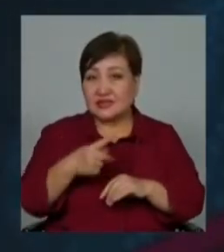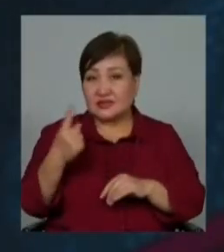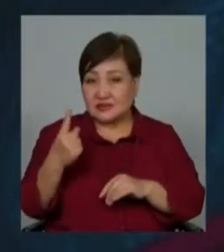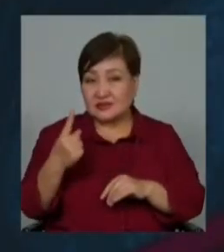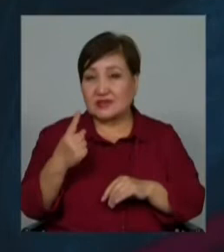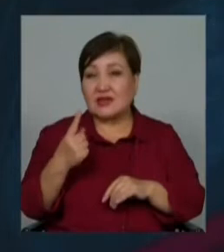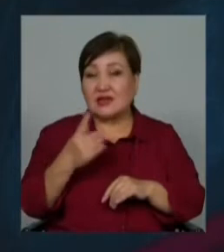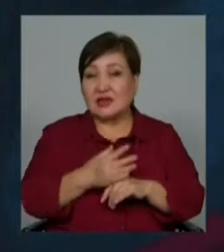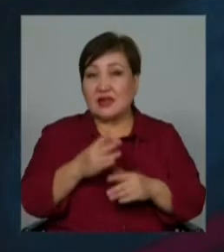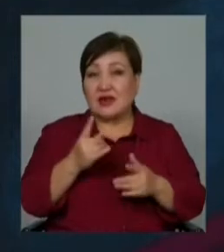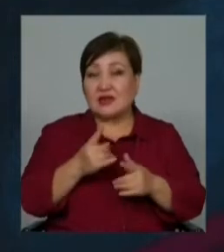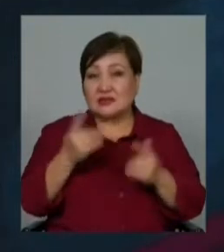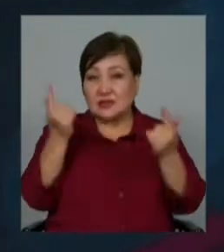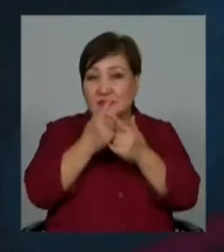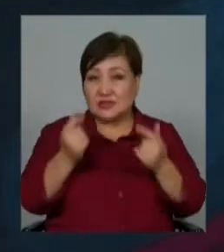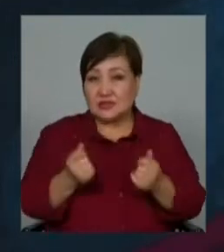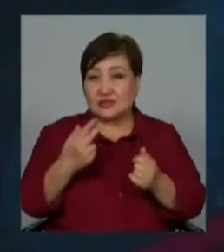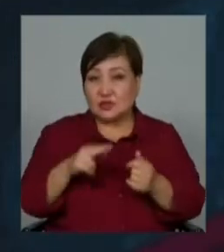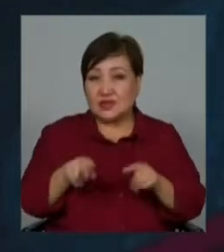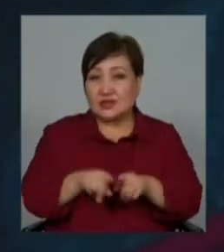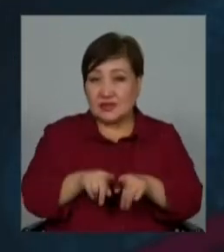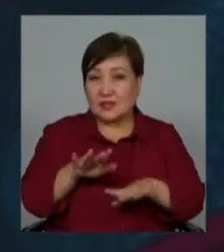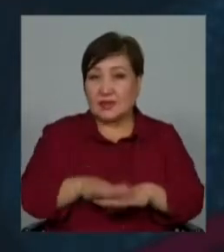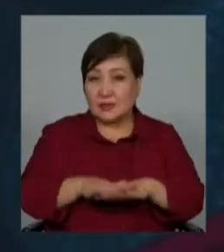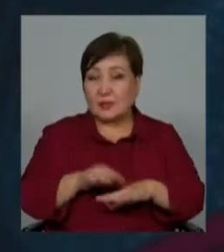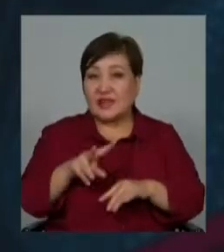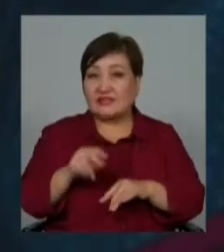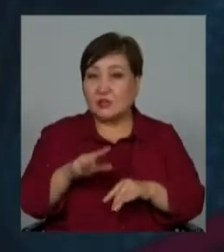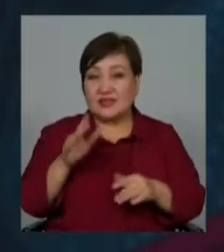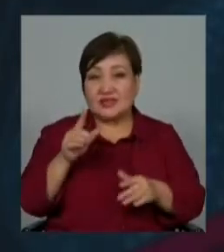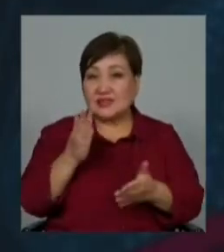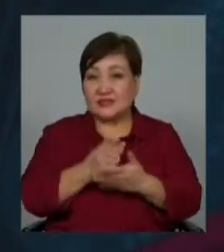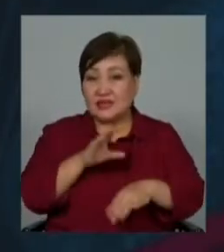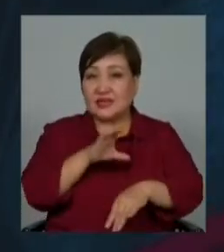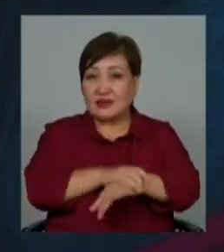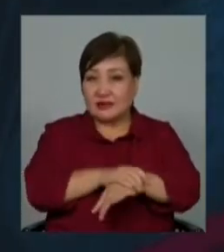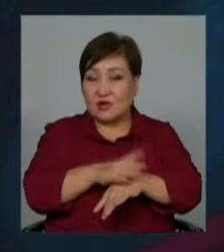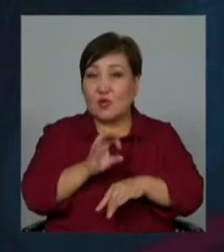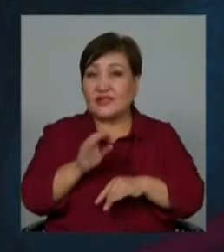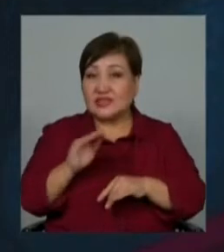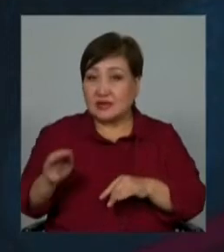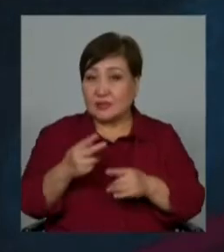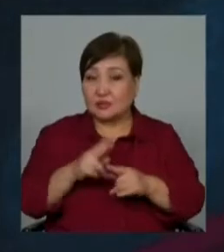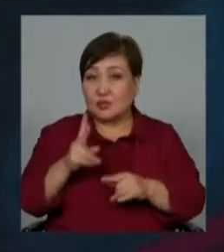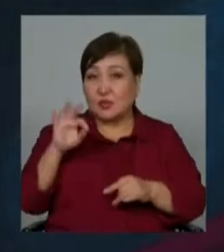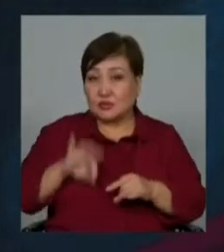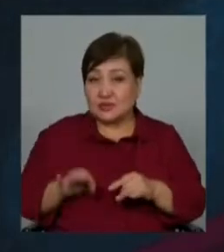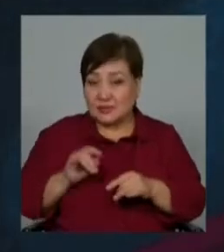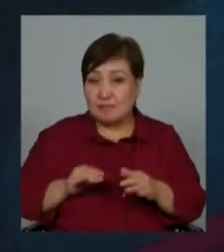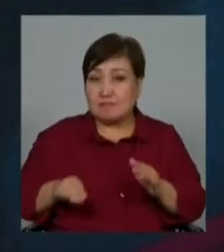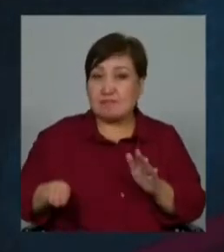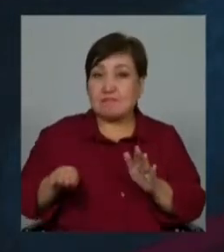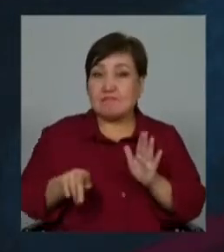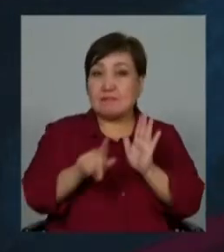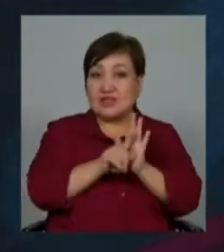Market. В ведомстве сообщили, что данная платформа не является официальной. И потому тем, кто пользуется этим приложением, в Бюро не